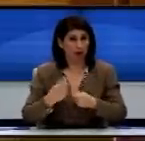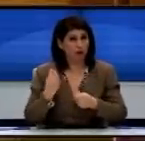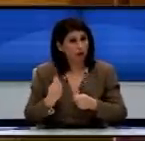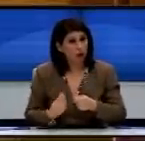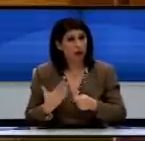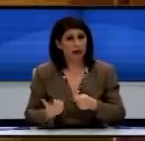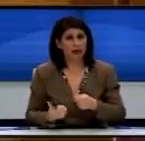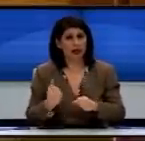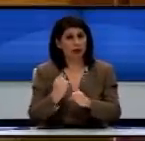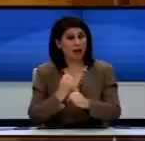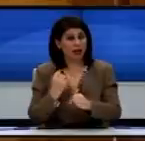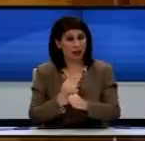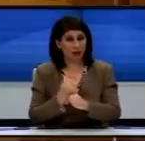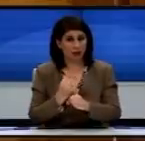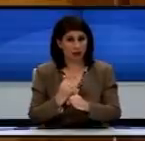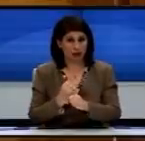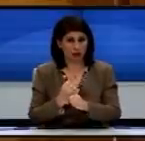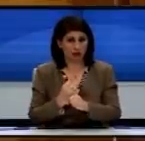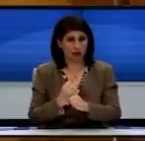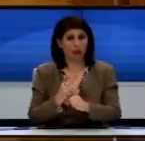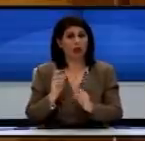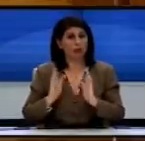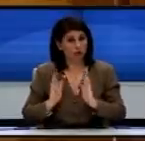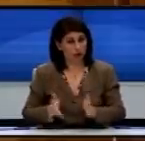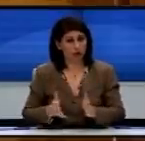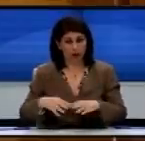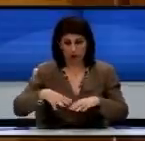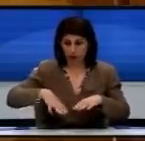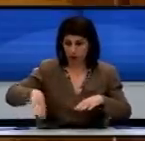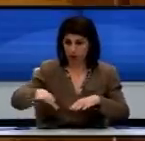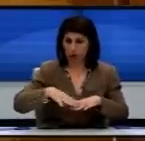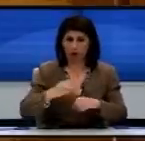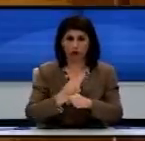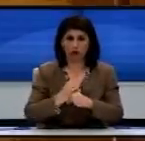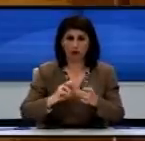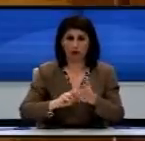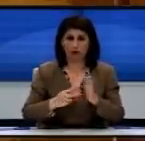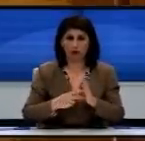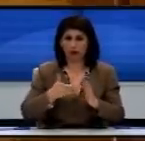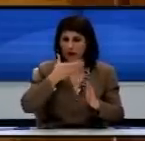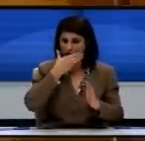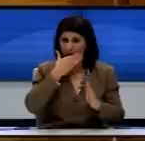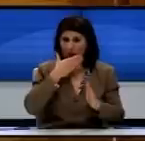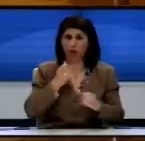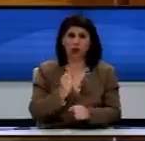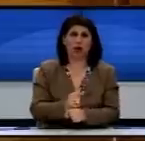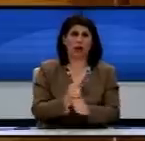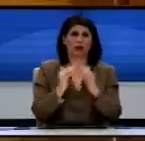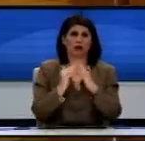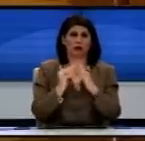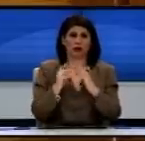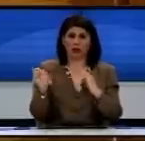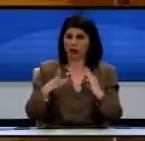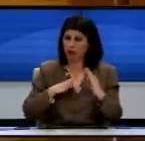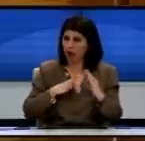καλύτερο να έχουμε εργαζόμενους οι οποίοι να μπορούν να είναι στον χώρο της δουλειάς τους με προσοχή, με τη μάσκα, από το να κάθονται στο σπίτι, γιατί